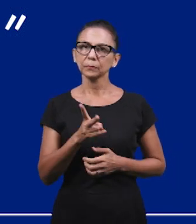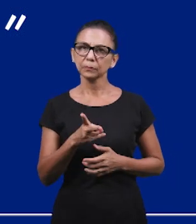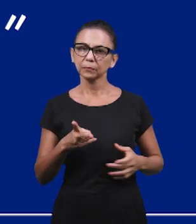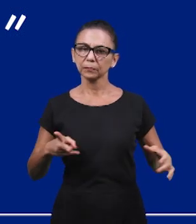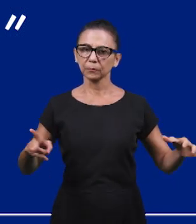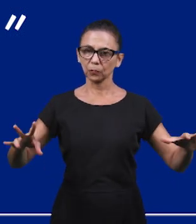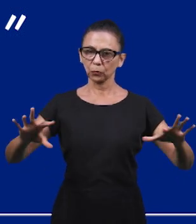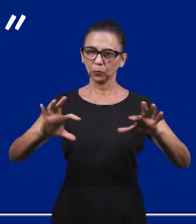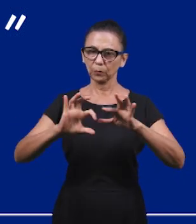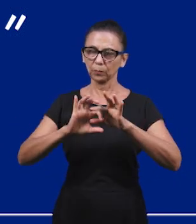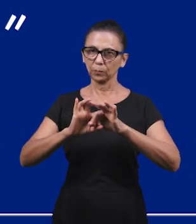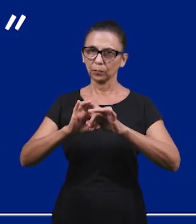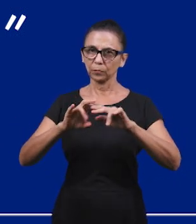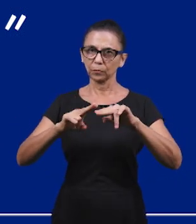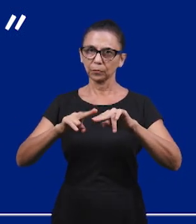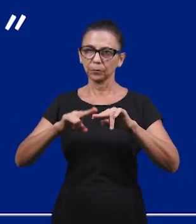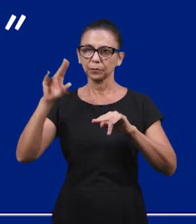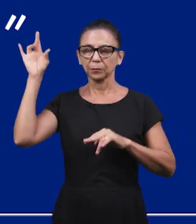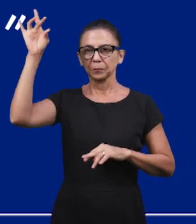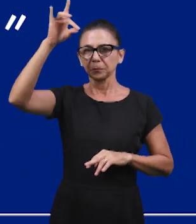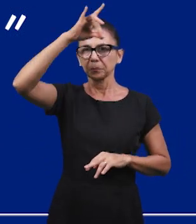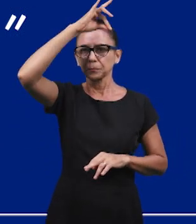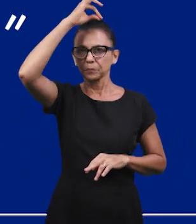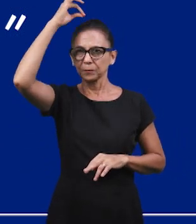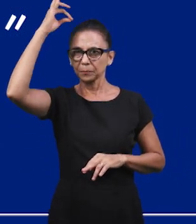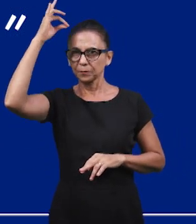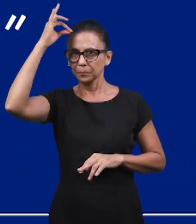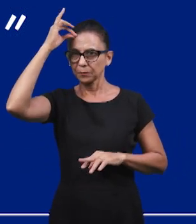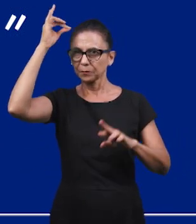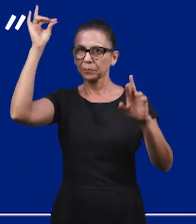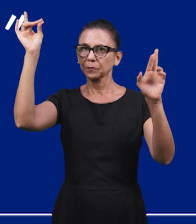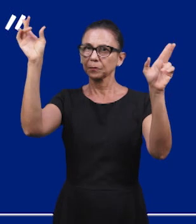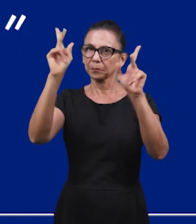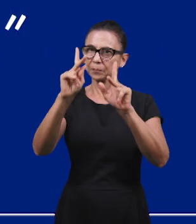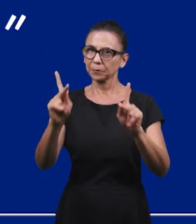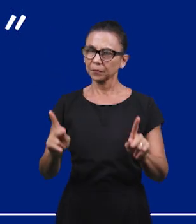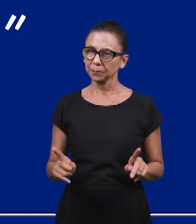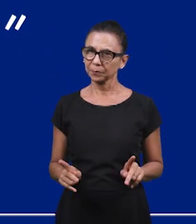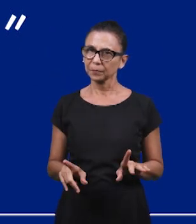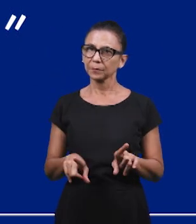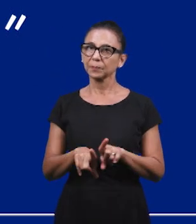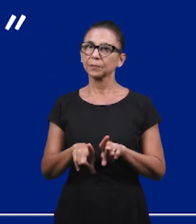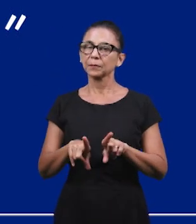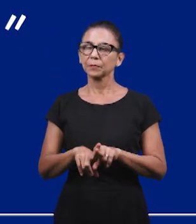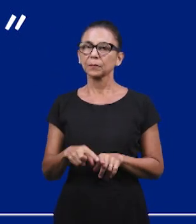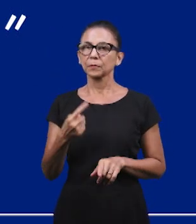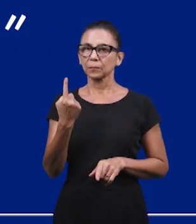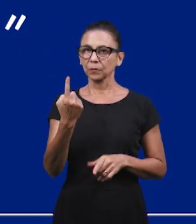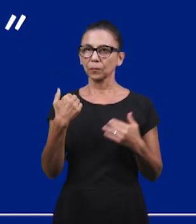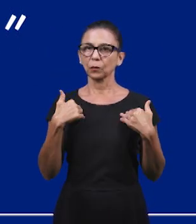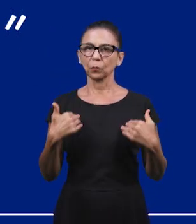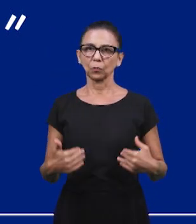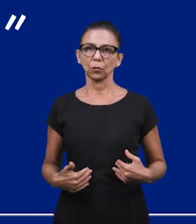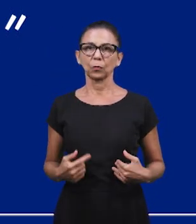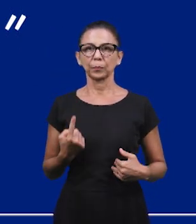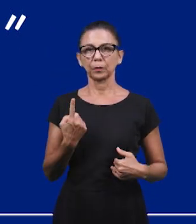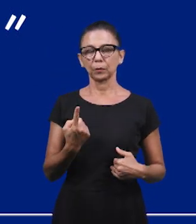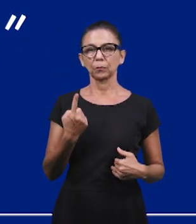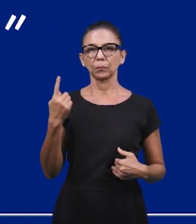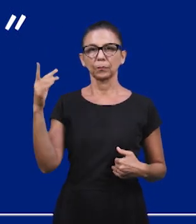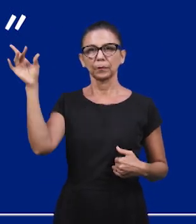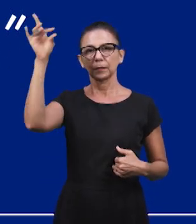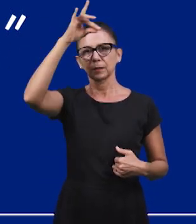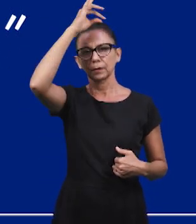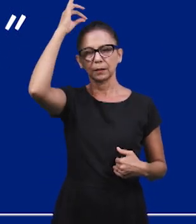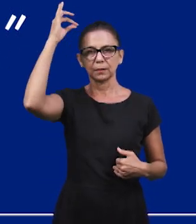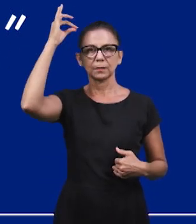l'esprit dans un lien de paix. Il y a un seul corps et un seul esprit, comme aussi vous avez été appelés